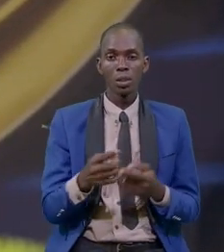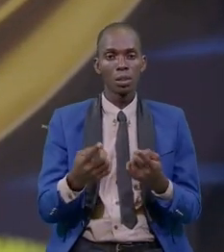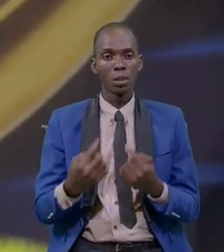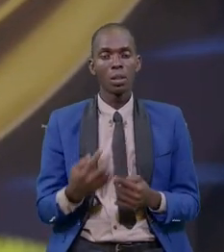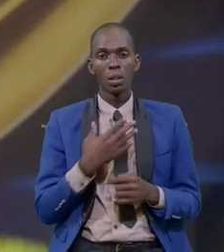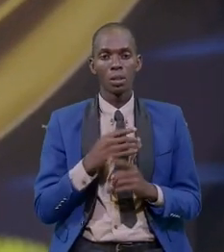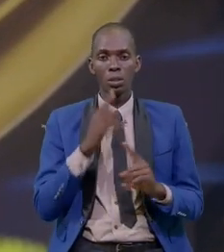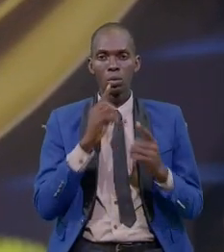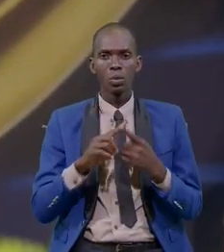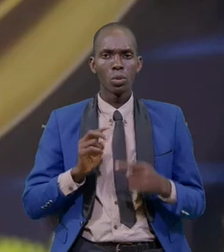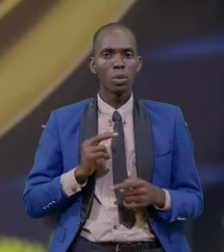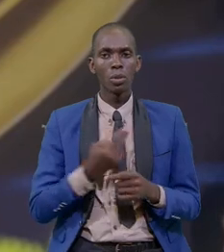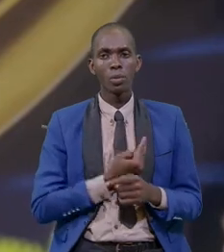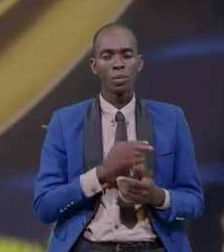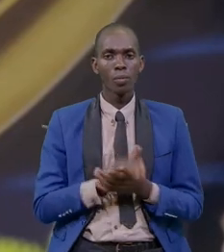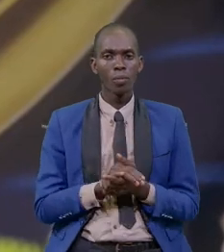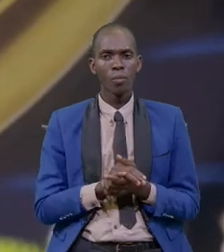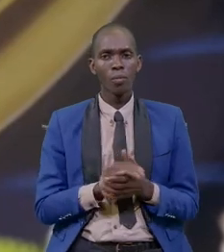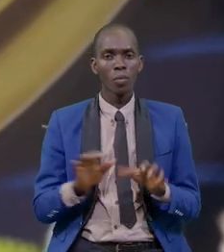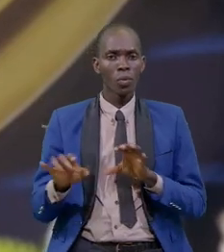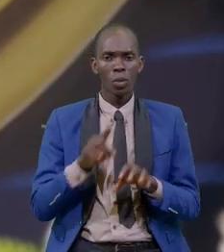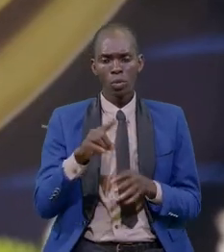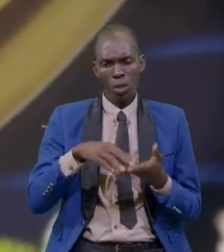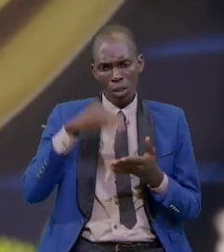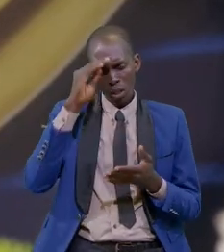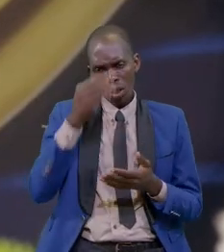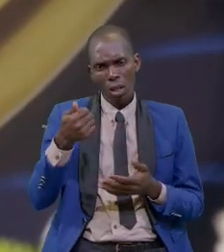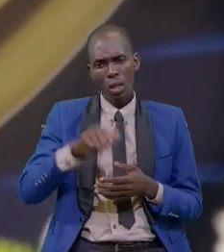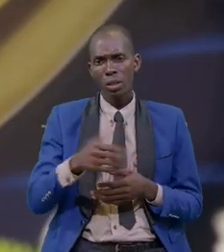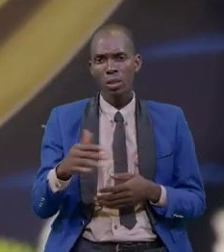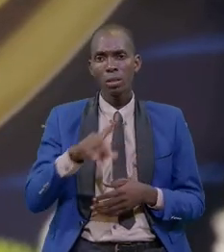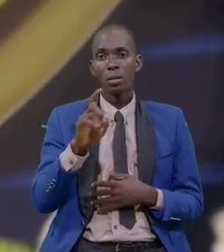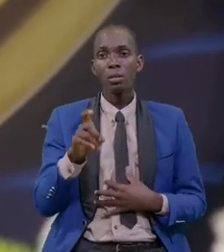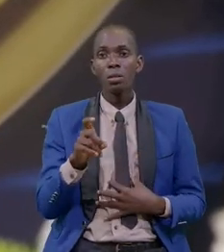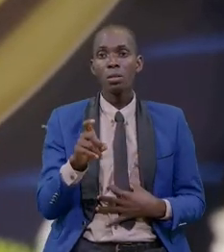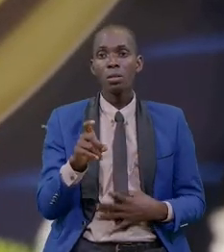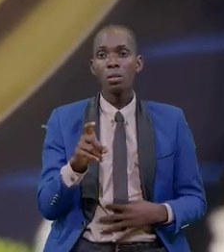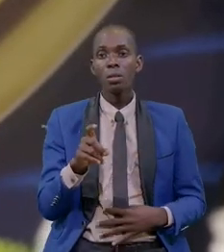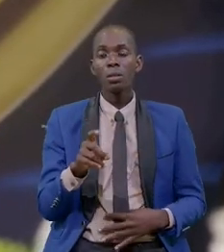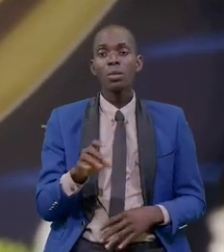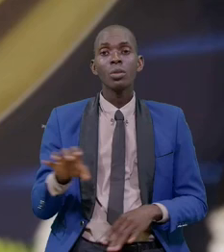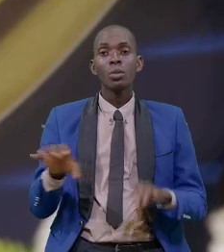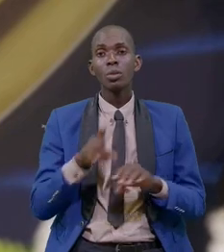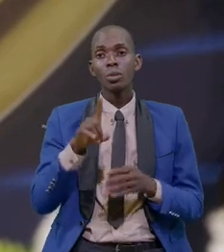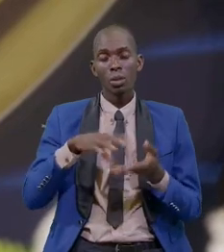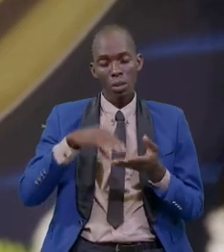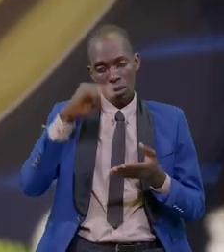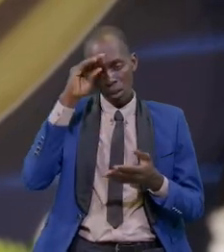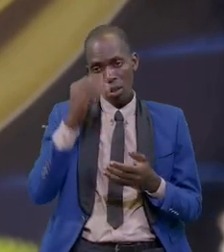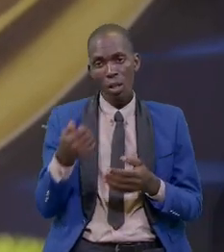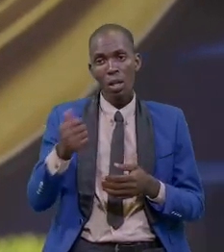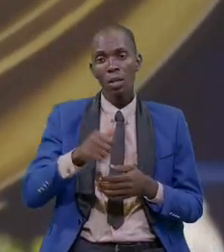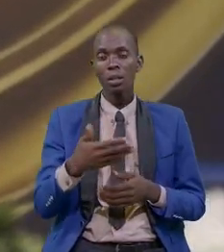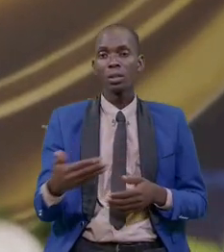parlé, est-ce que vous avez appris quelque chose dans ce qu'ils ont dit? Je vous pose la question, avez-vous appris quelque chose dans ce qu'ils ont